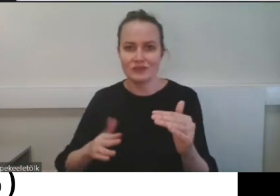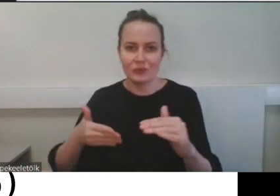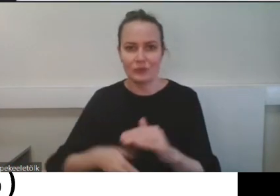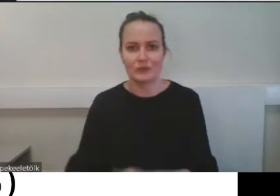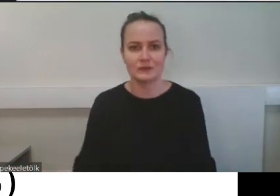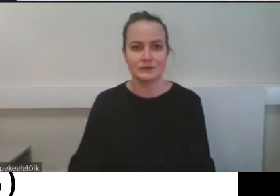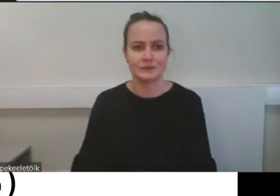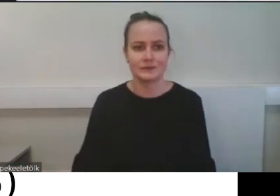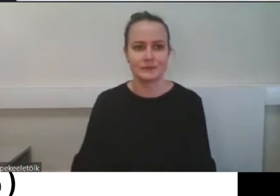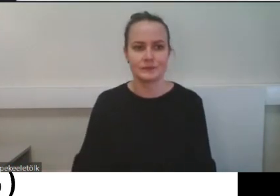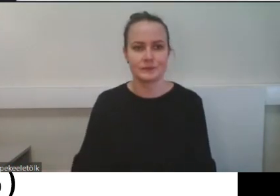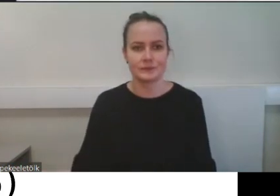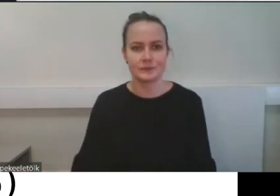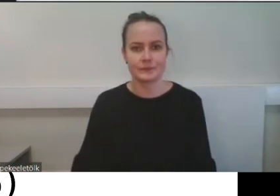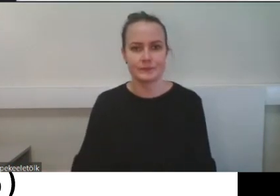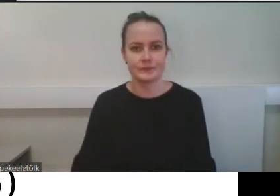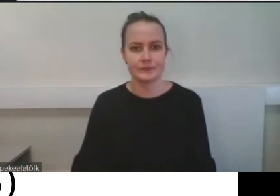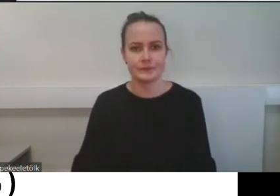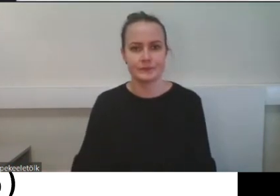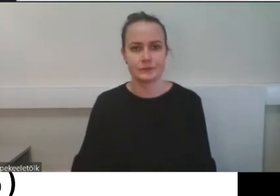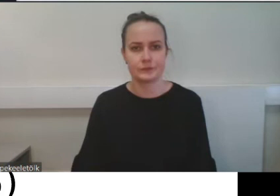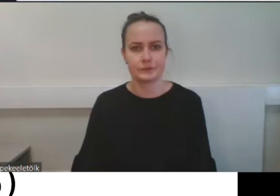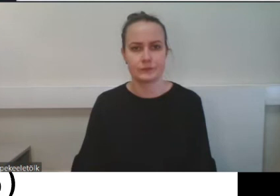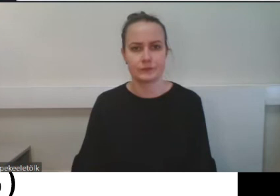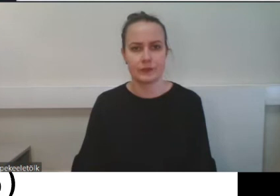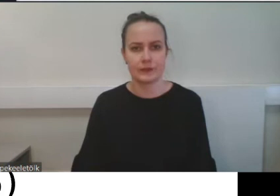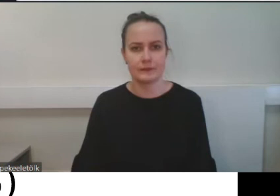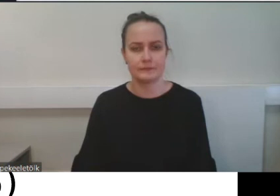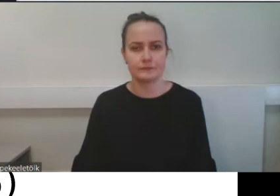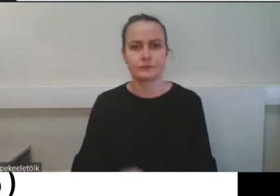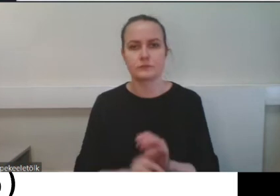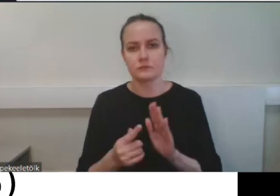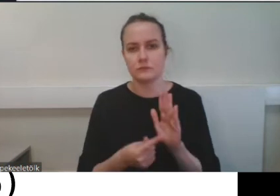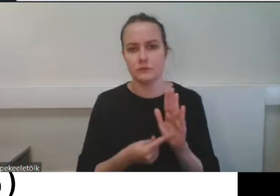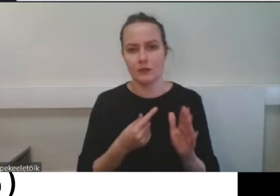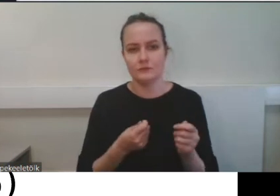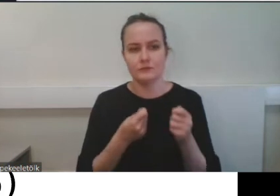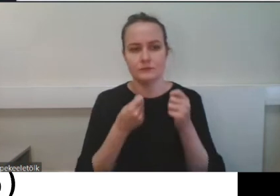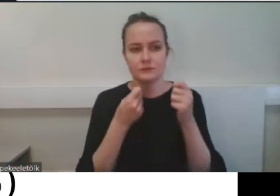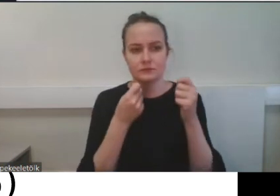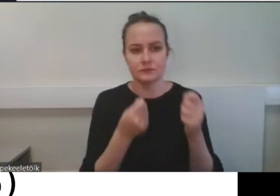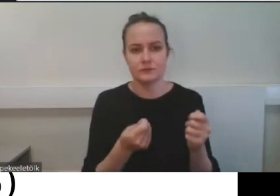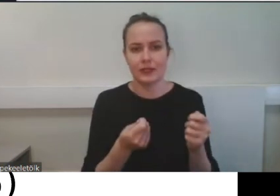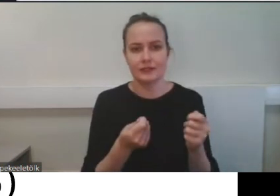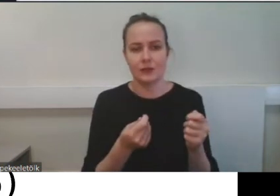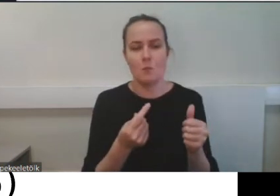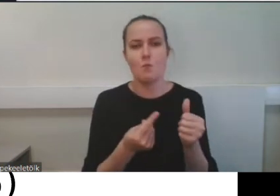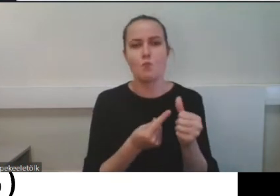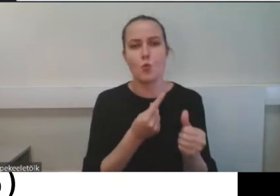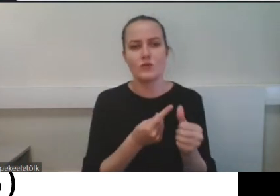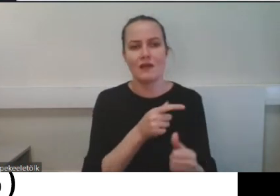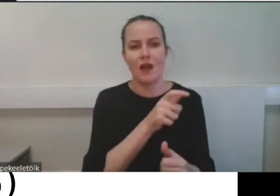probleeme. Et ka nemad on põhimõtteliselt potentsiaalselt siin all, aga liitpuudega inimesed, kes siis on ametlikult